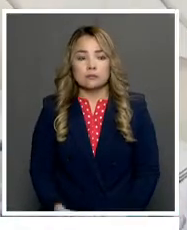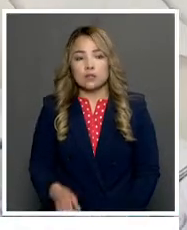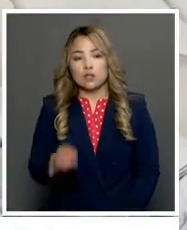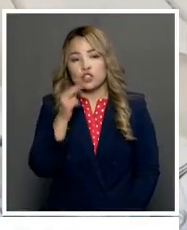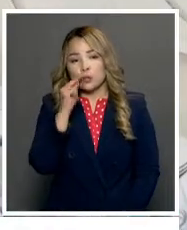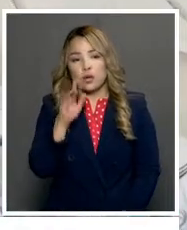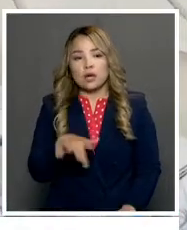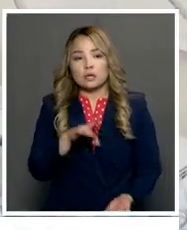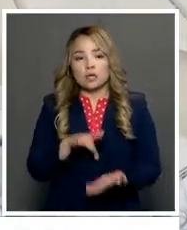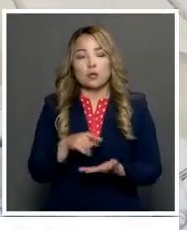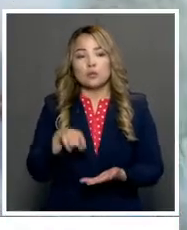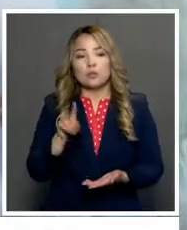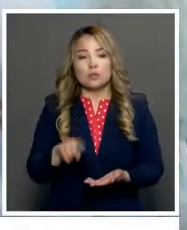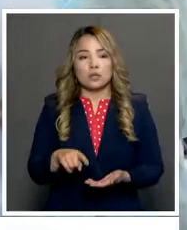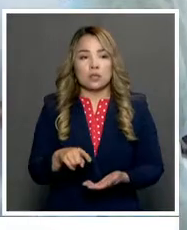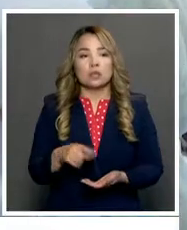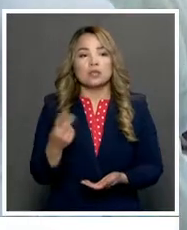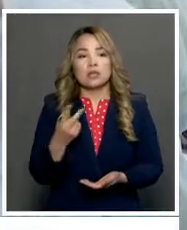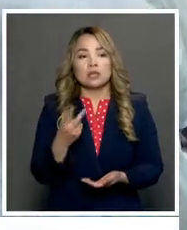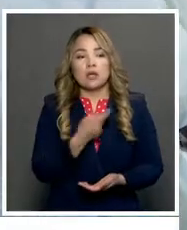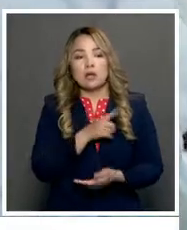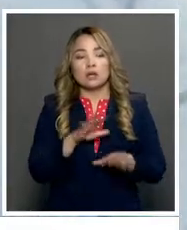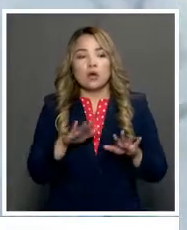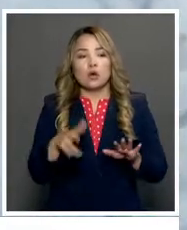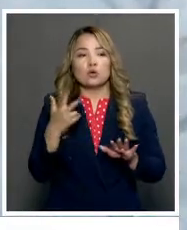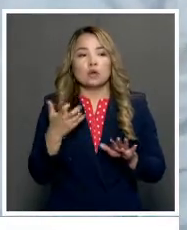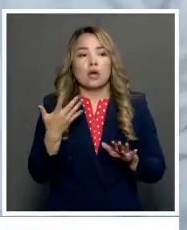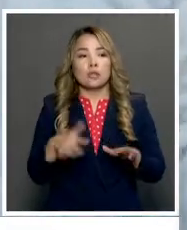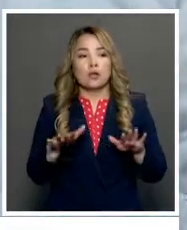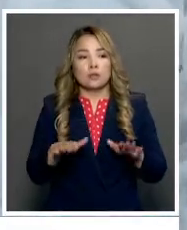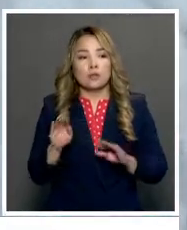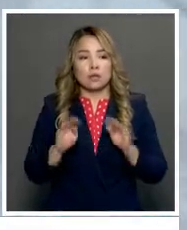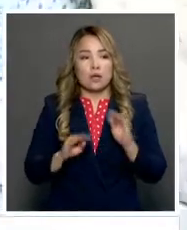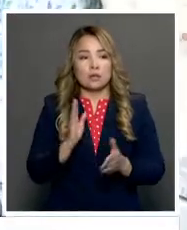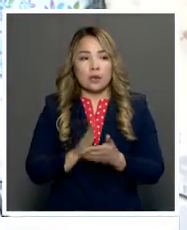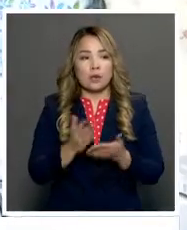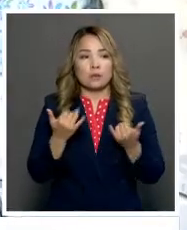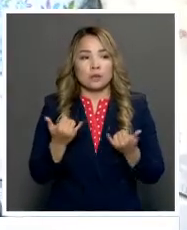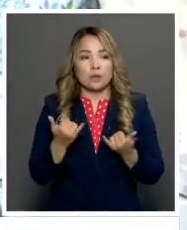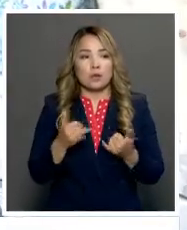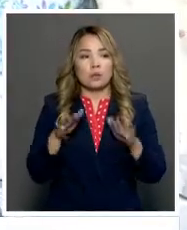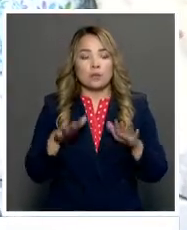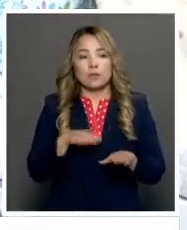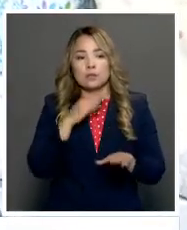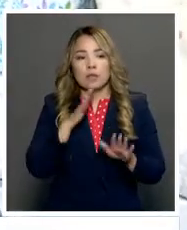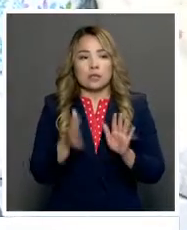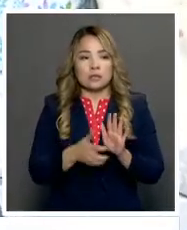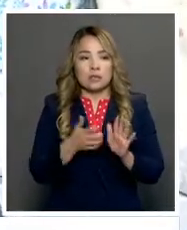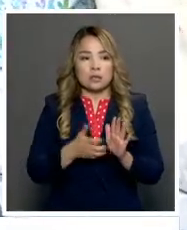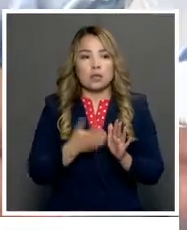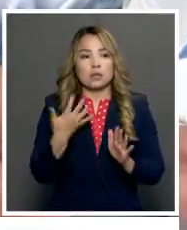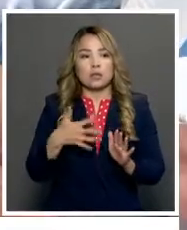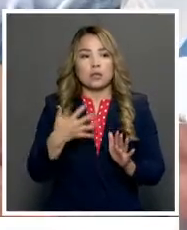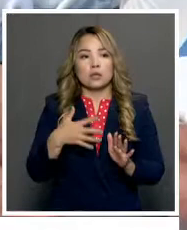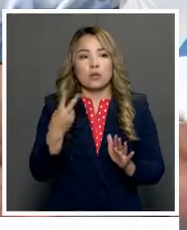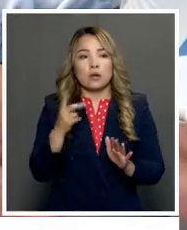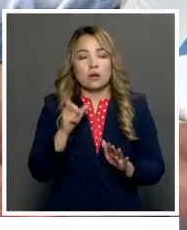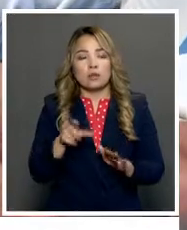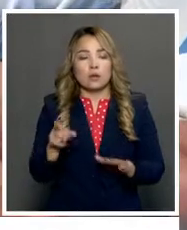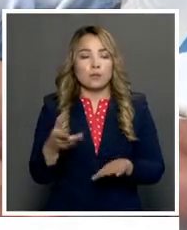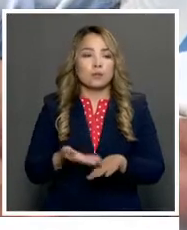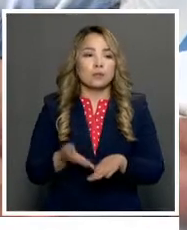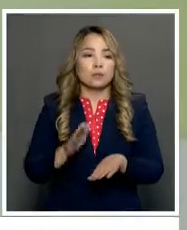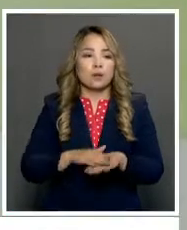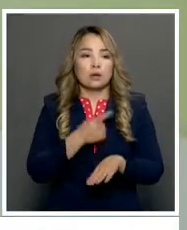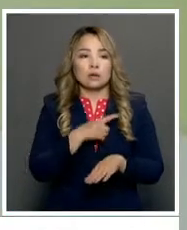Шымкент қаласындағы нөмірі 2-ші аурухана 350 адамға лайықталған. Қазір мұнда бірде бір орын жоқ. 52 адам жансақтау бөлімде